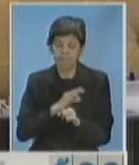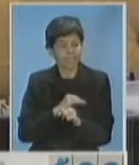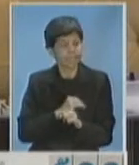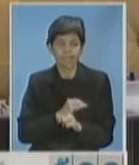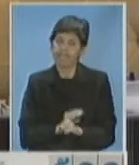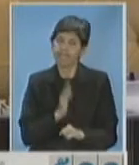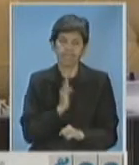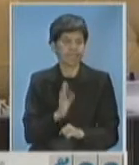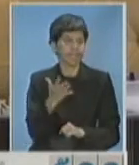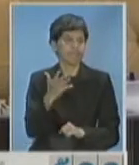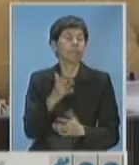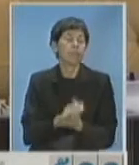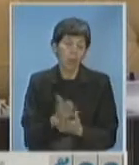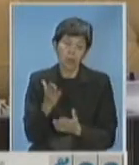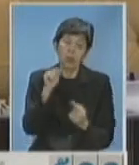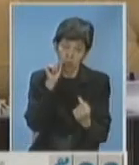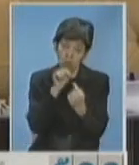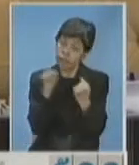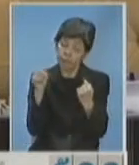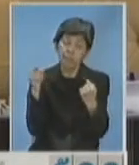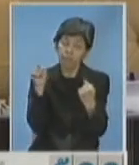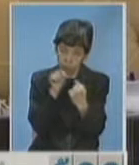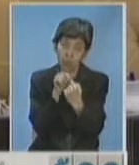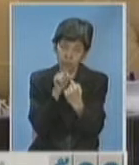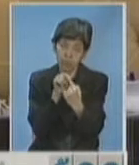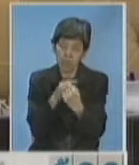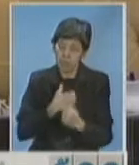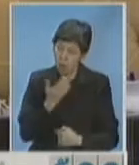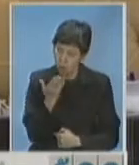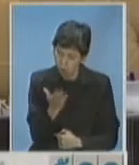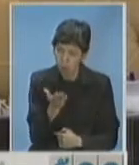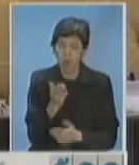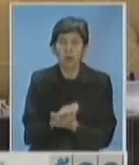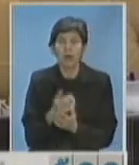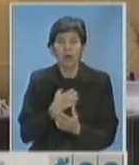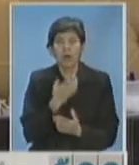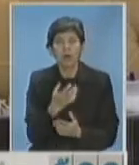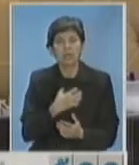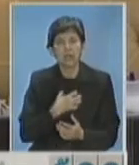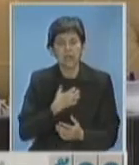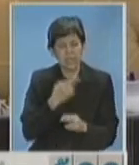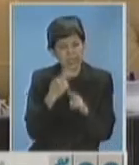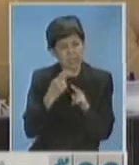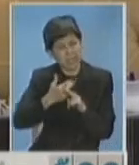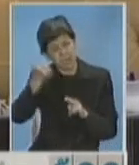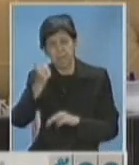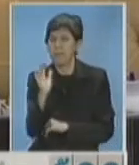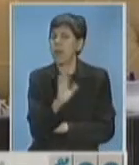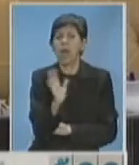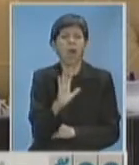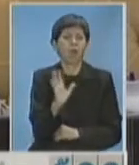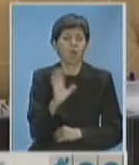อย่างที่ท่านได้อภิปรายก็ถือว่าอยู่ในประเด็นนะแต่ขอความกรุณาท่านวัชระอย่าเอ่ยชื่อคนนอกโดยไม่จ